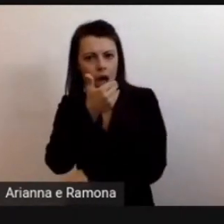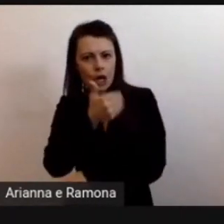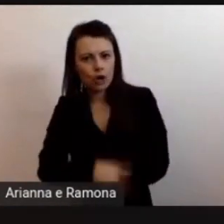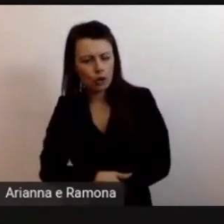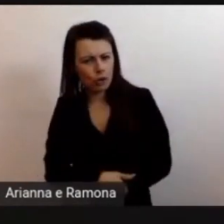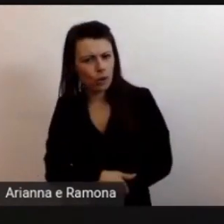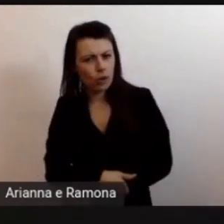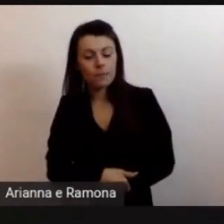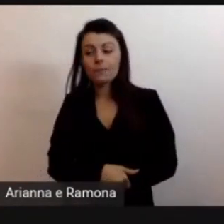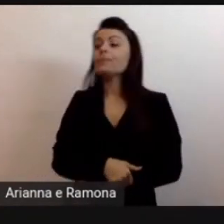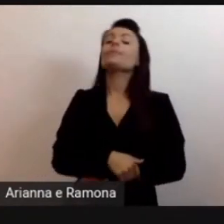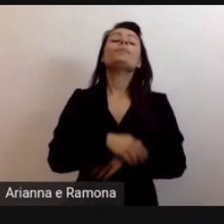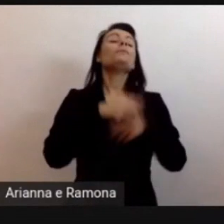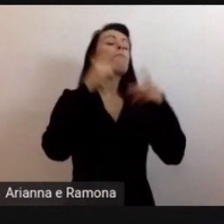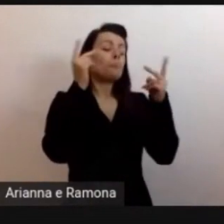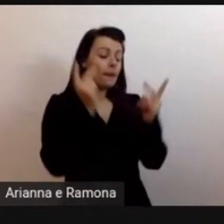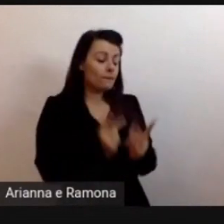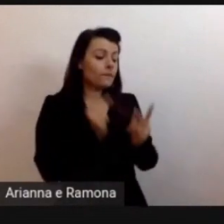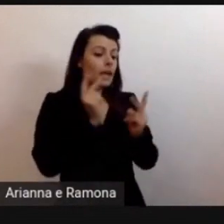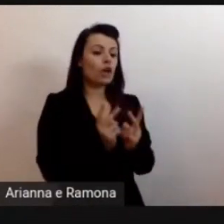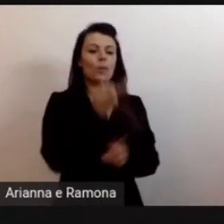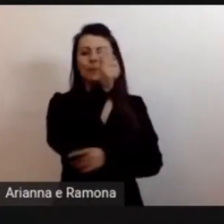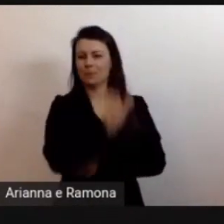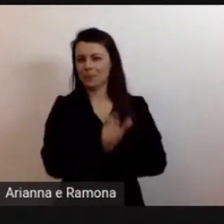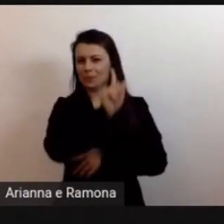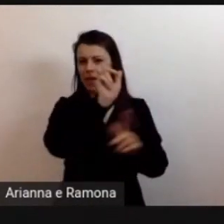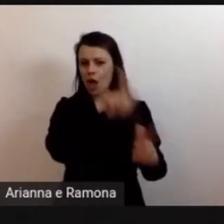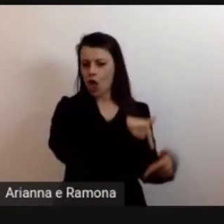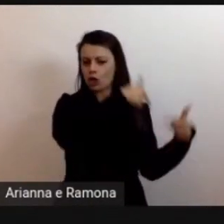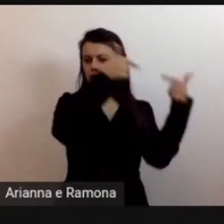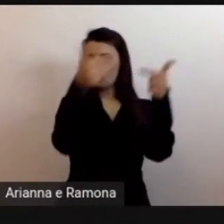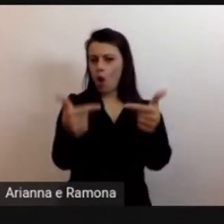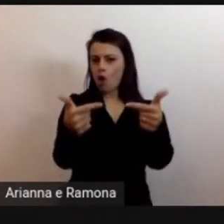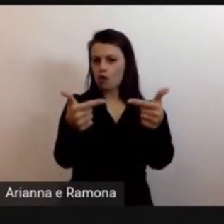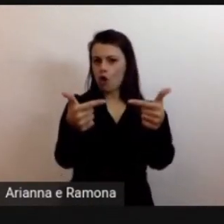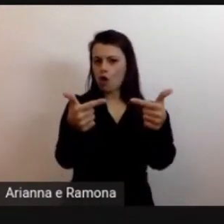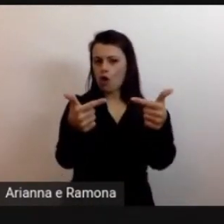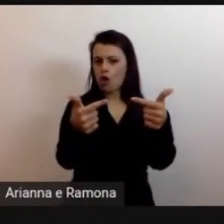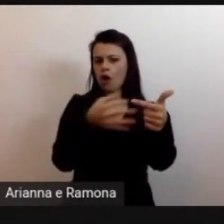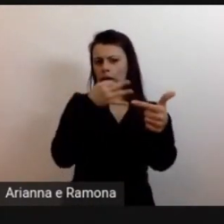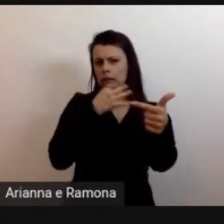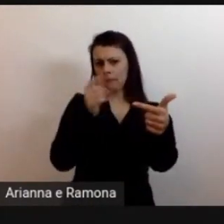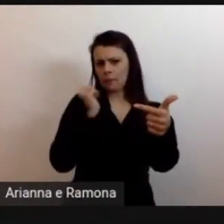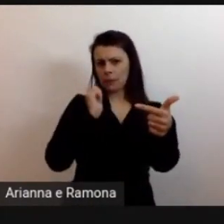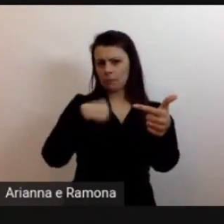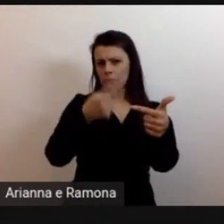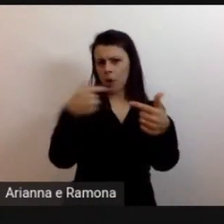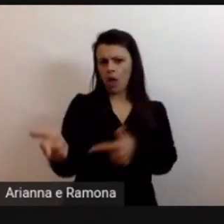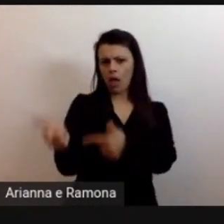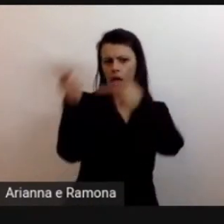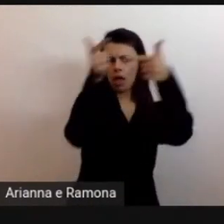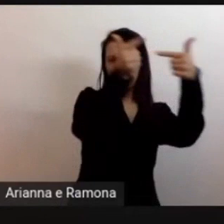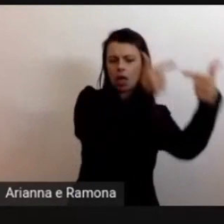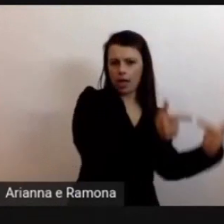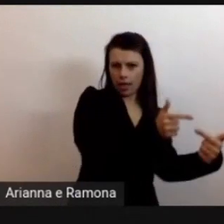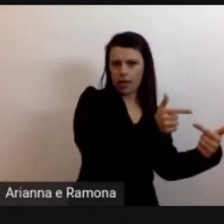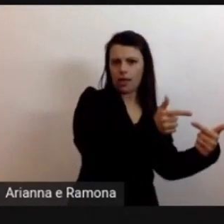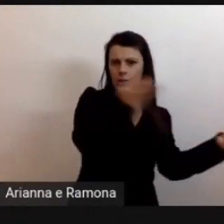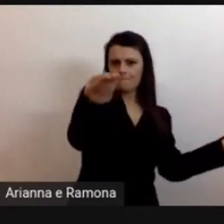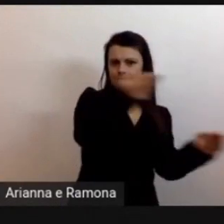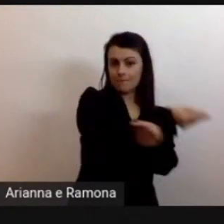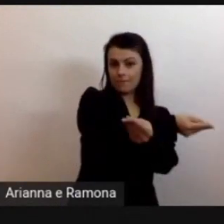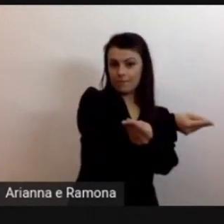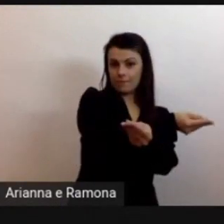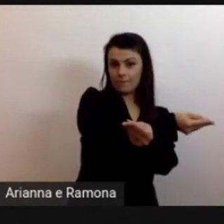come quando chiudo ridono e presuppone un compro loro che deve essere possibilmente più